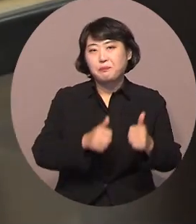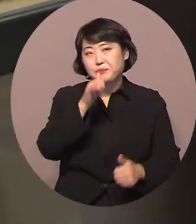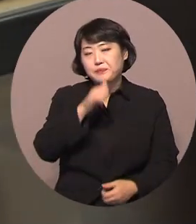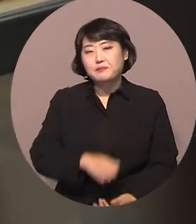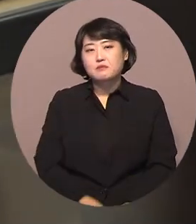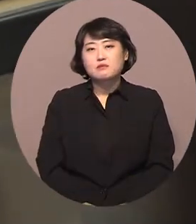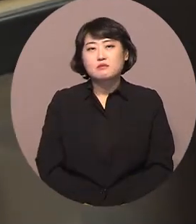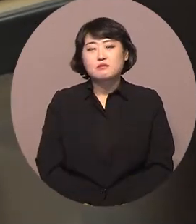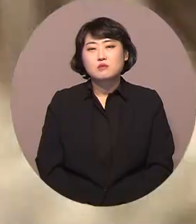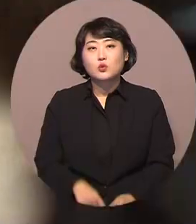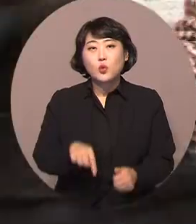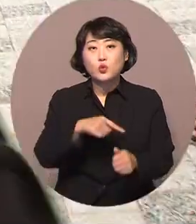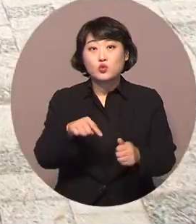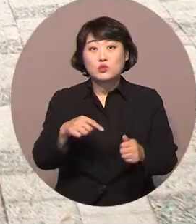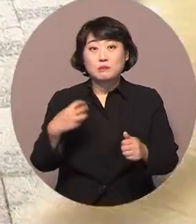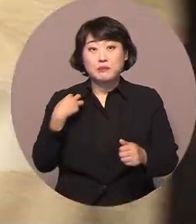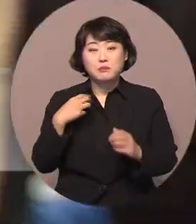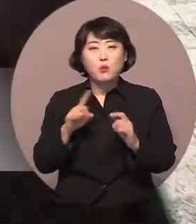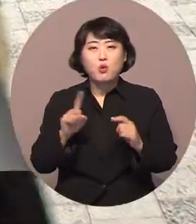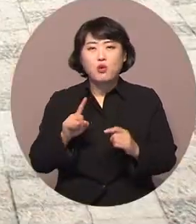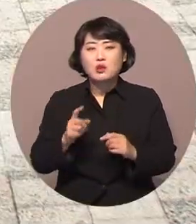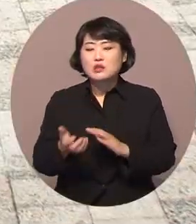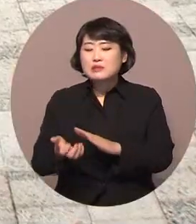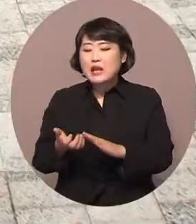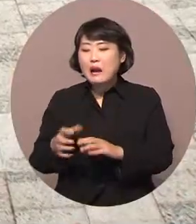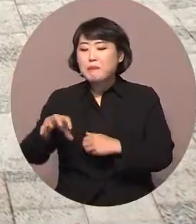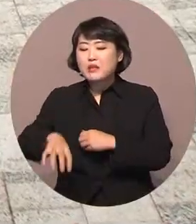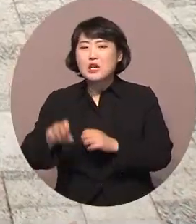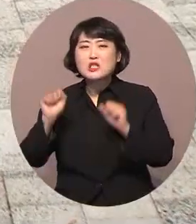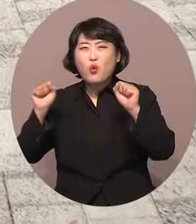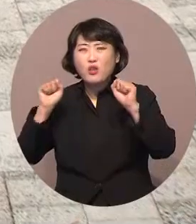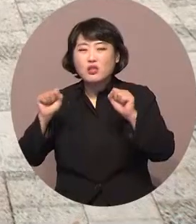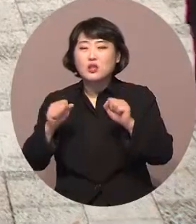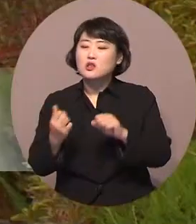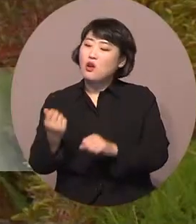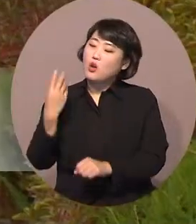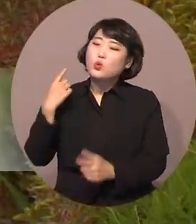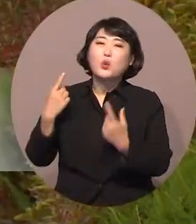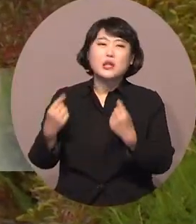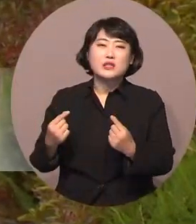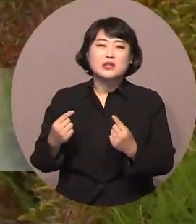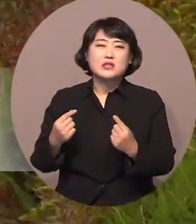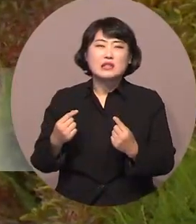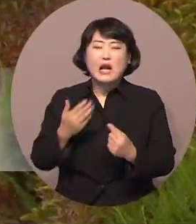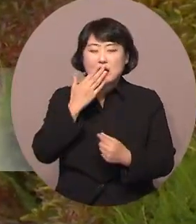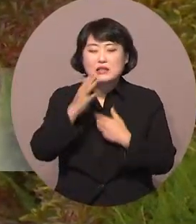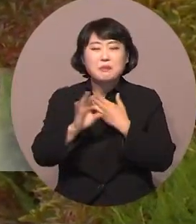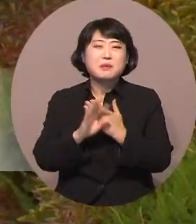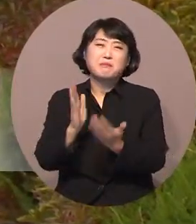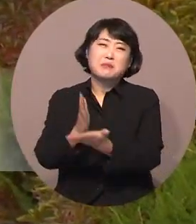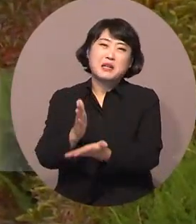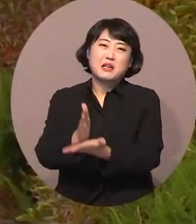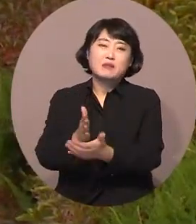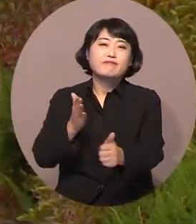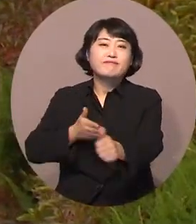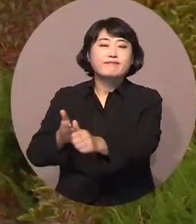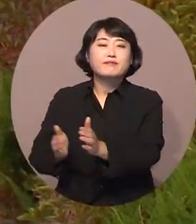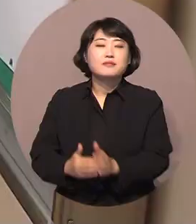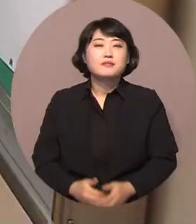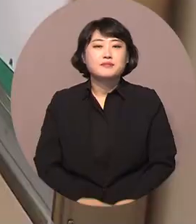교육당국은 그러나 수능일 고사장 응원자는 이전과 마찬가지로 될 수 있는 대로 지양해 줄 것을